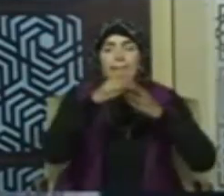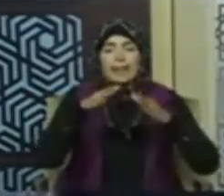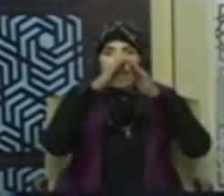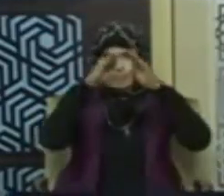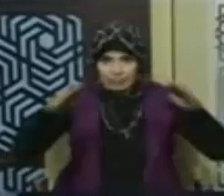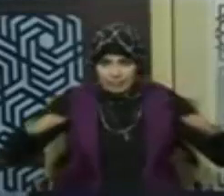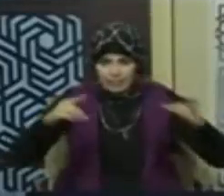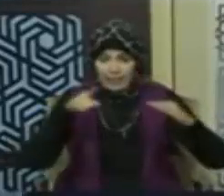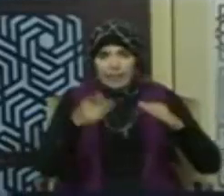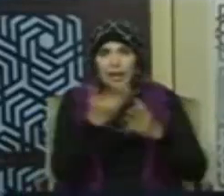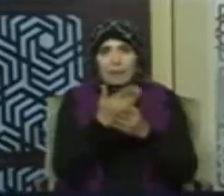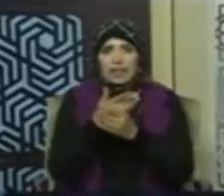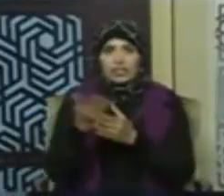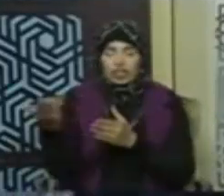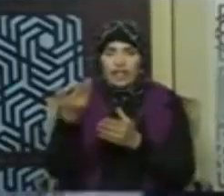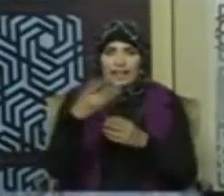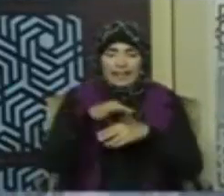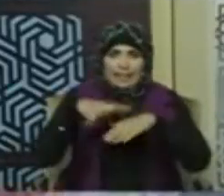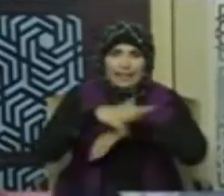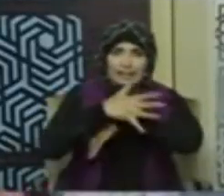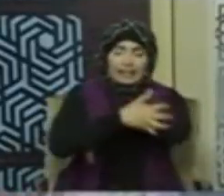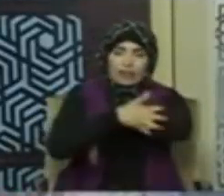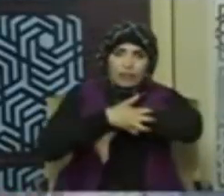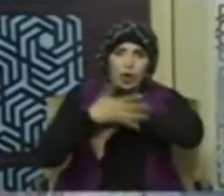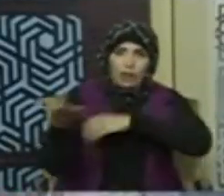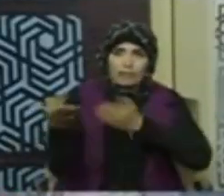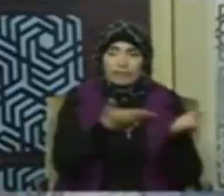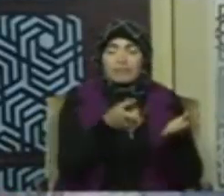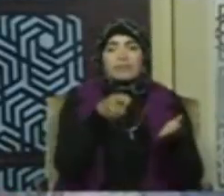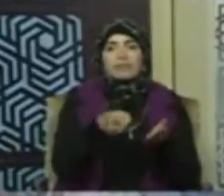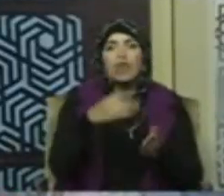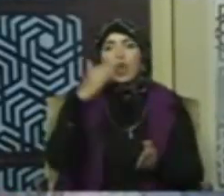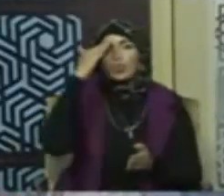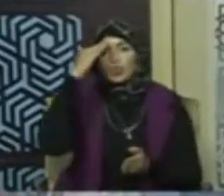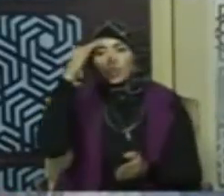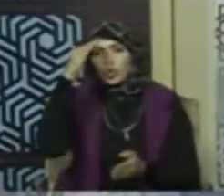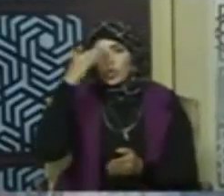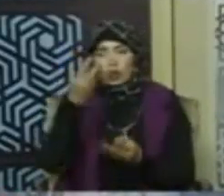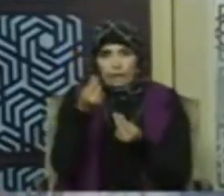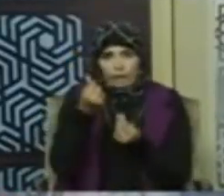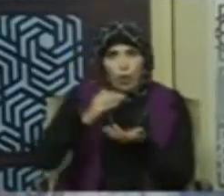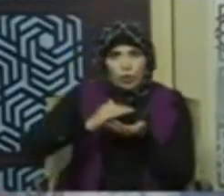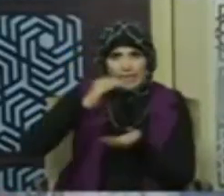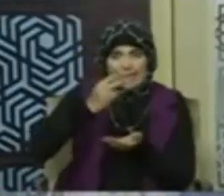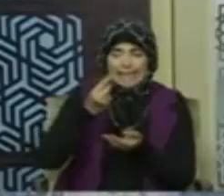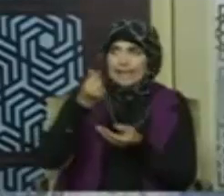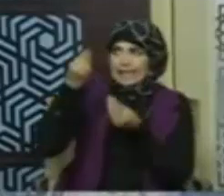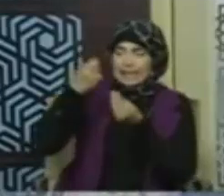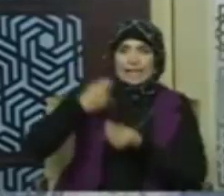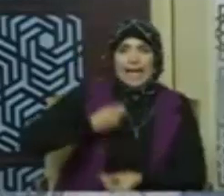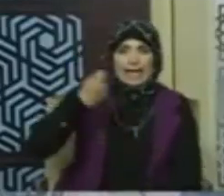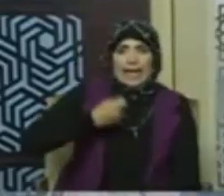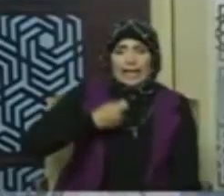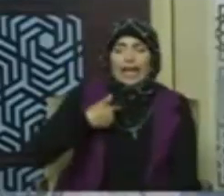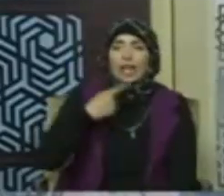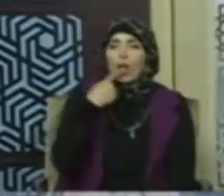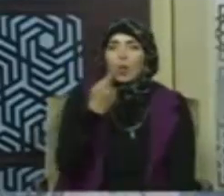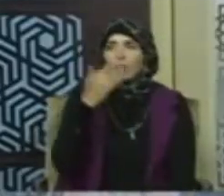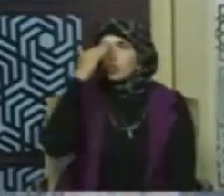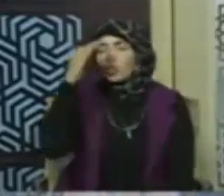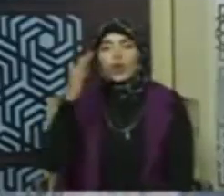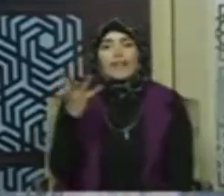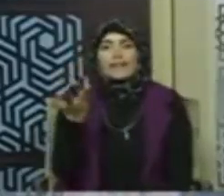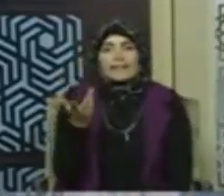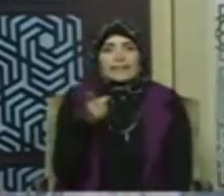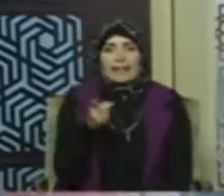ليس بمجرد التسبيح والتكبير، شكر نعمة المال بالوفاء بحق الفقراء وحق